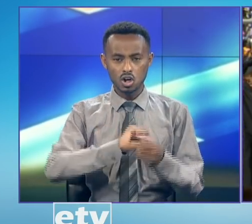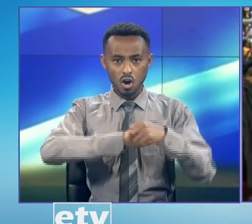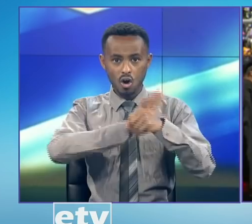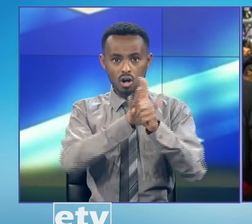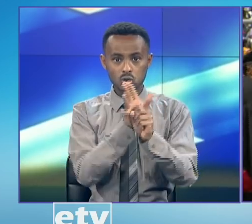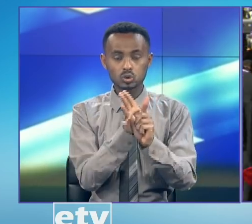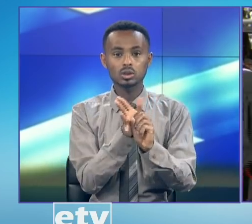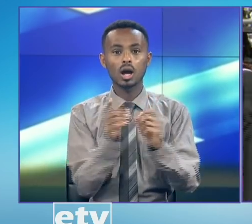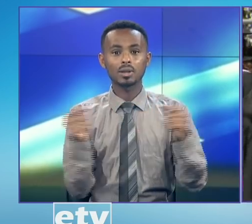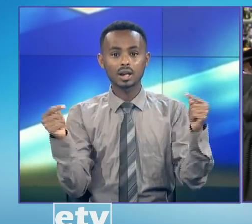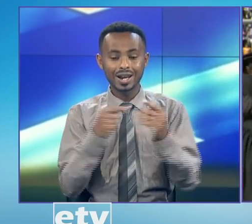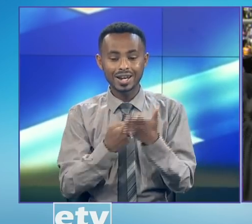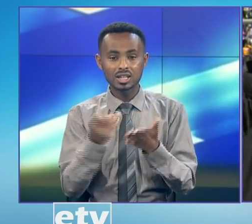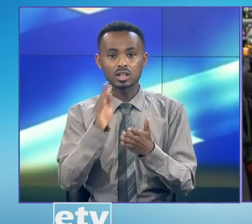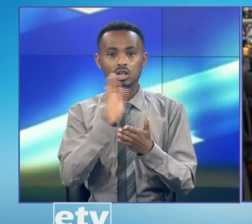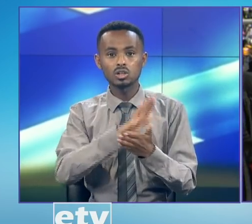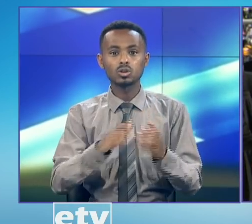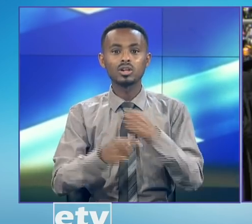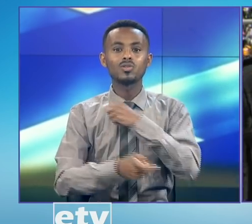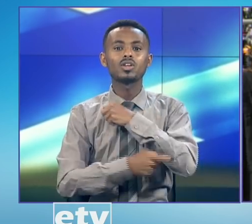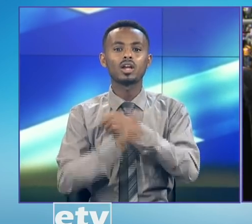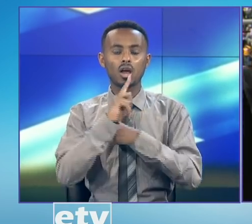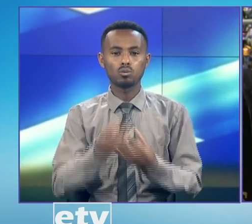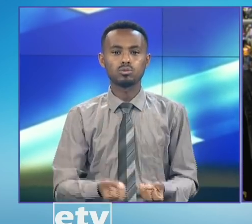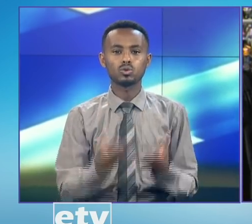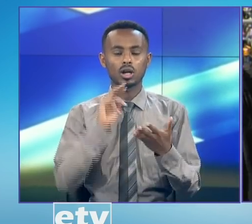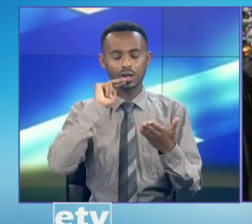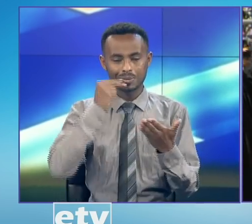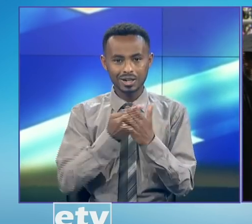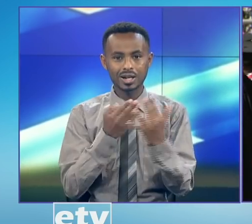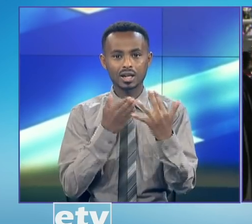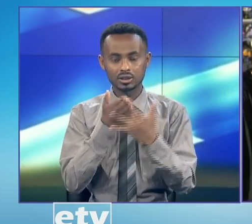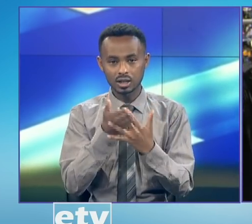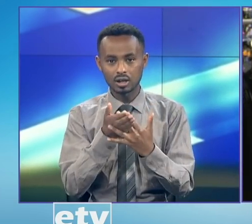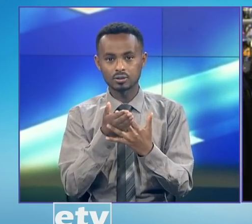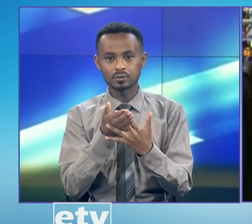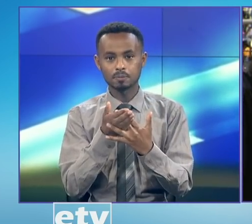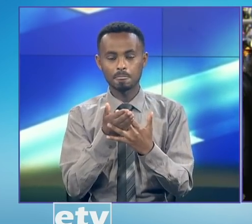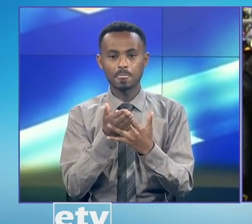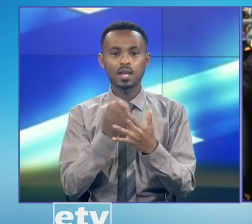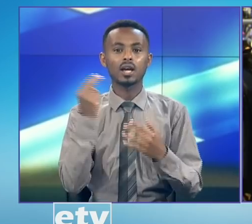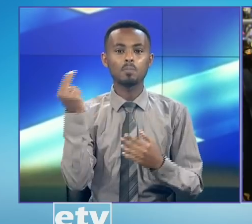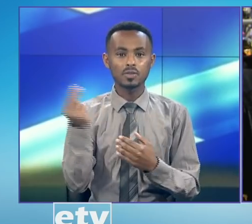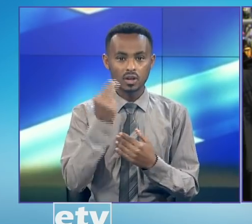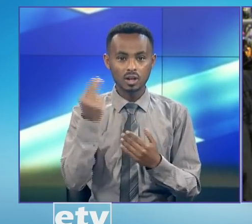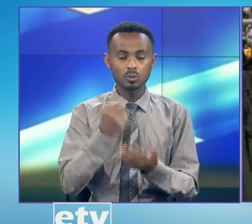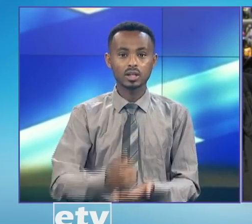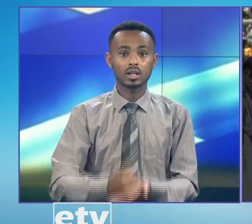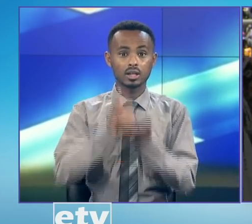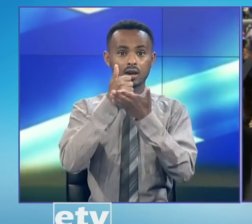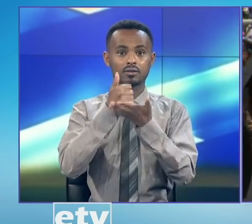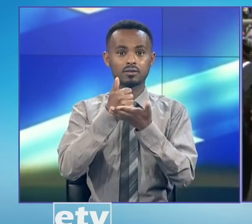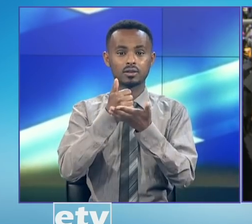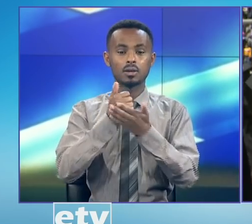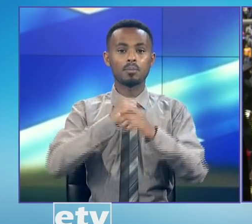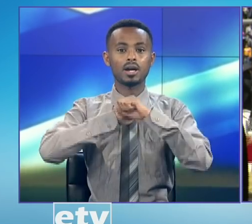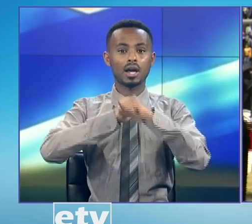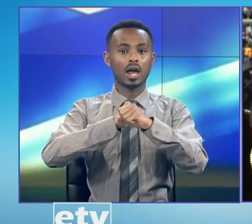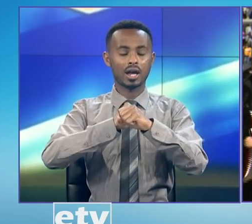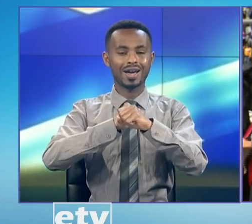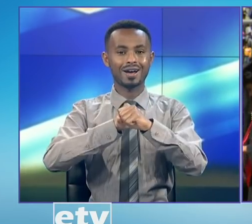ከወረርሽኙ ጋራ ለነዚህ ልጆች ፈተና ነው። ብዙ ነገር ከመረጃ አንጻር ከሚጠቀሙት የድጋፍ